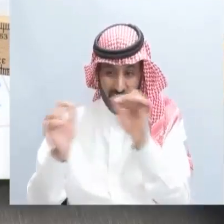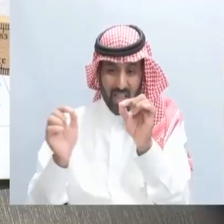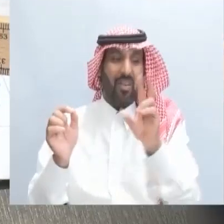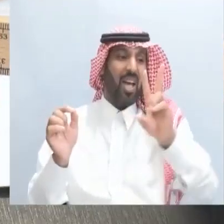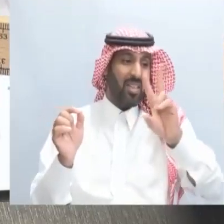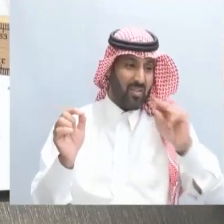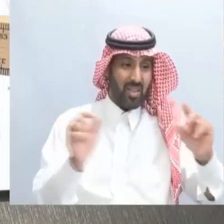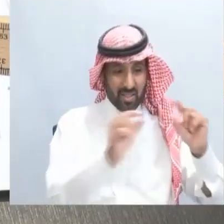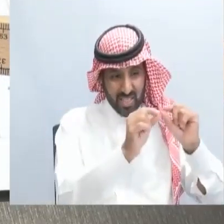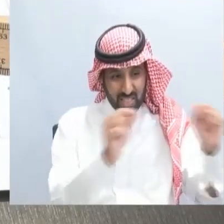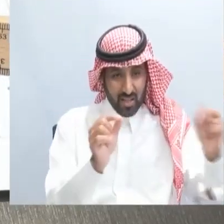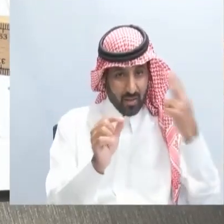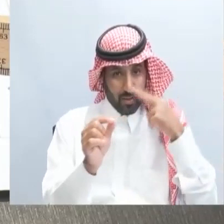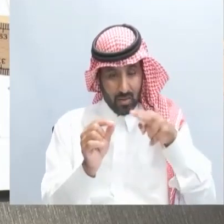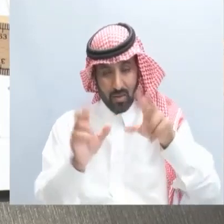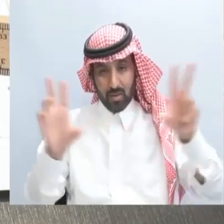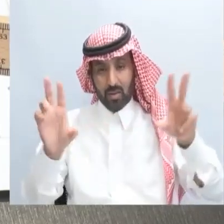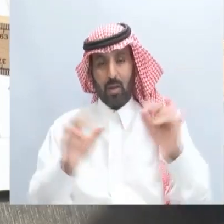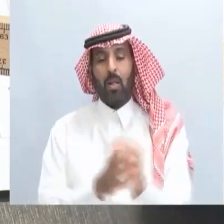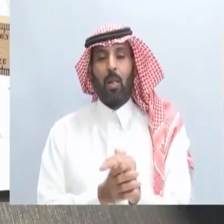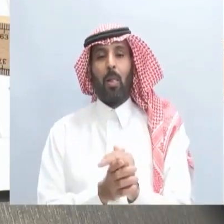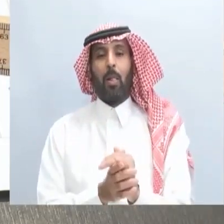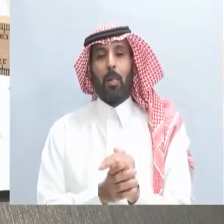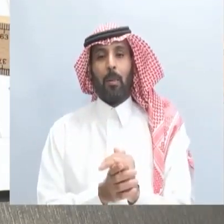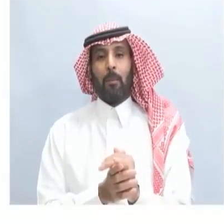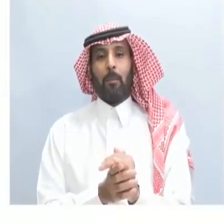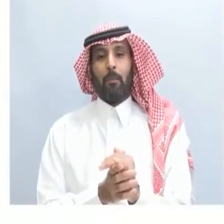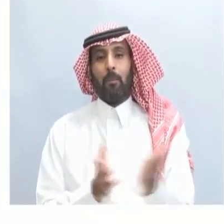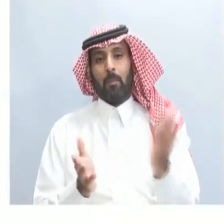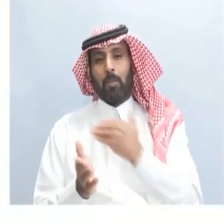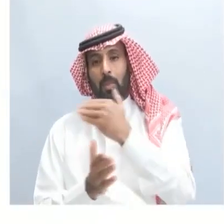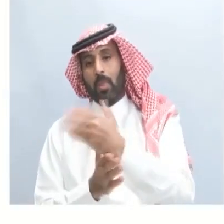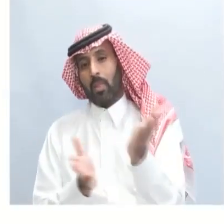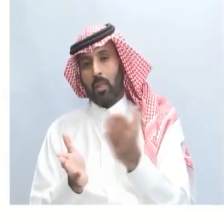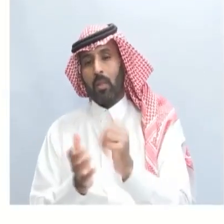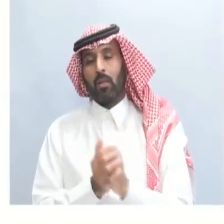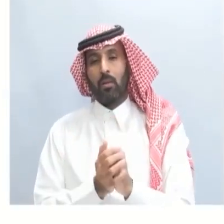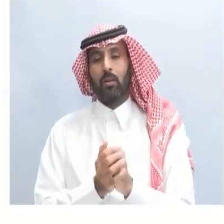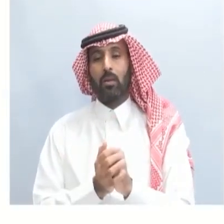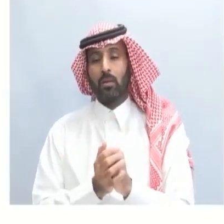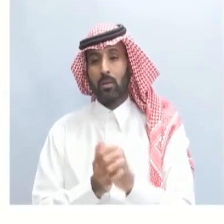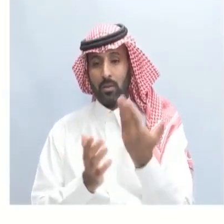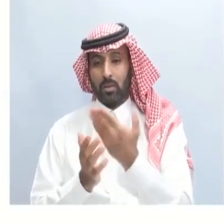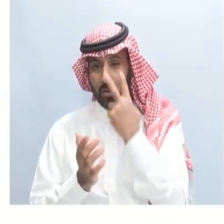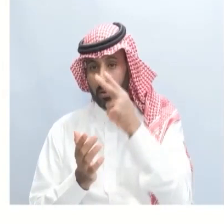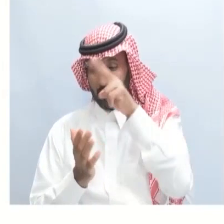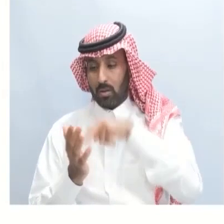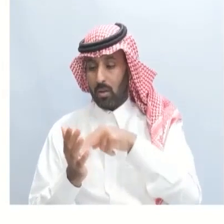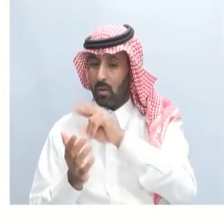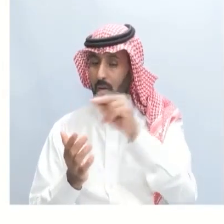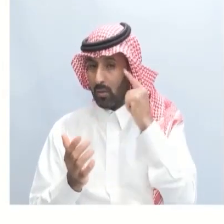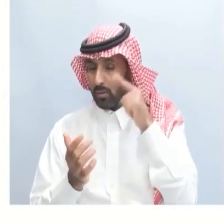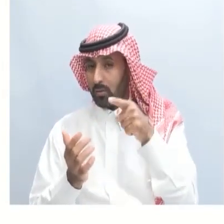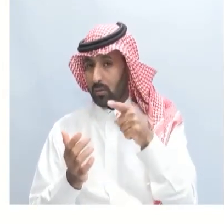ذلك على الشاشه معا سنقوم الان باخذ القراءات كما هي موجوده